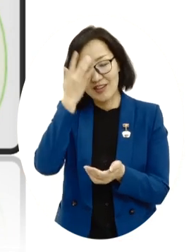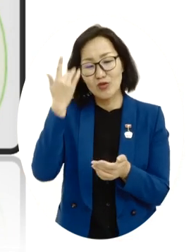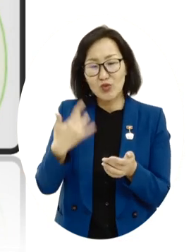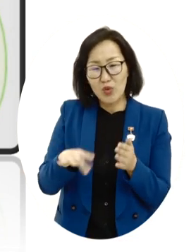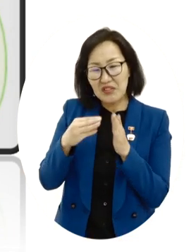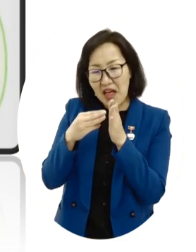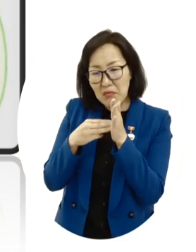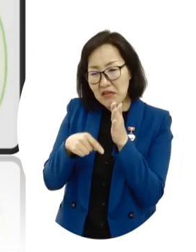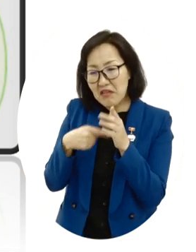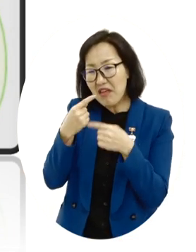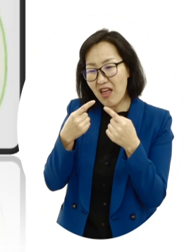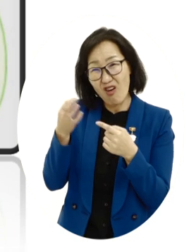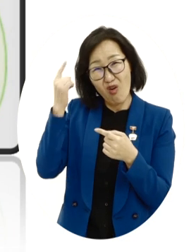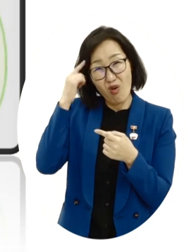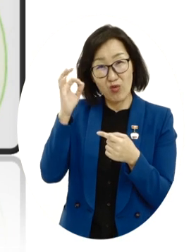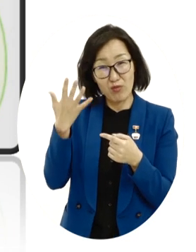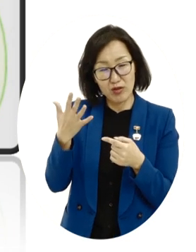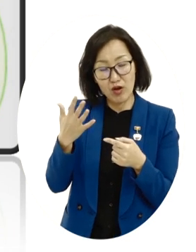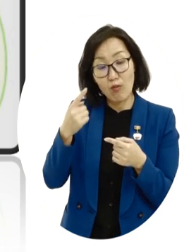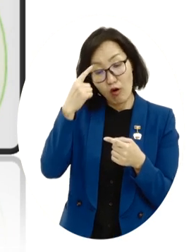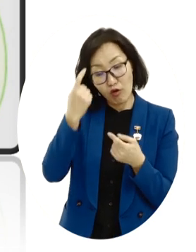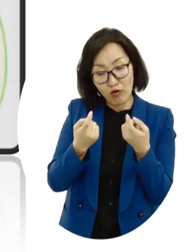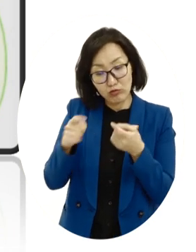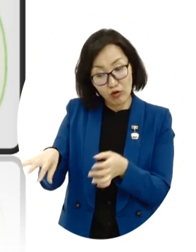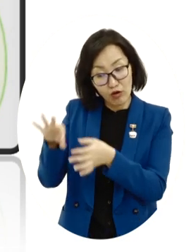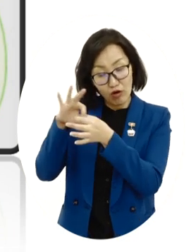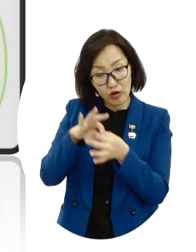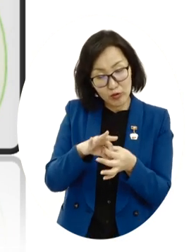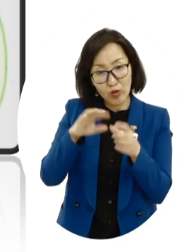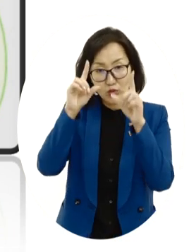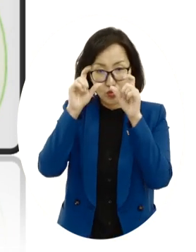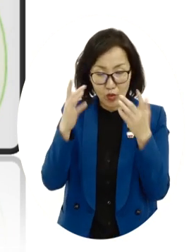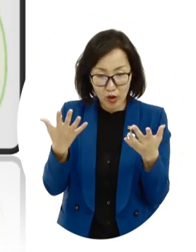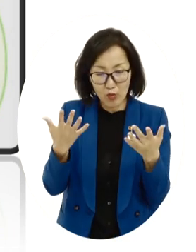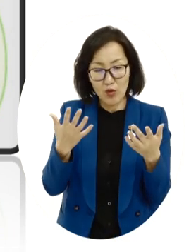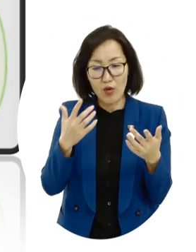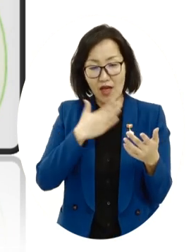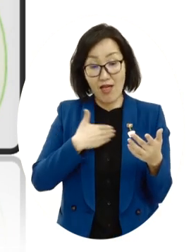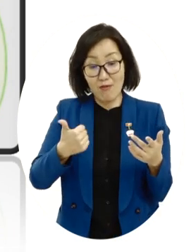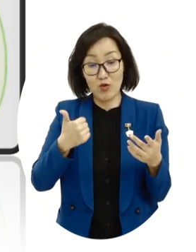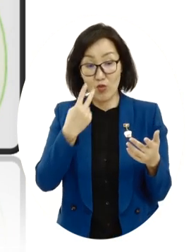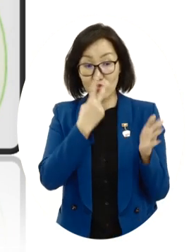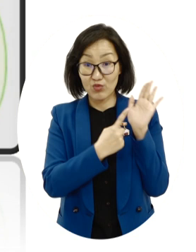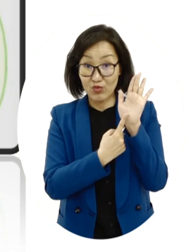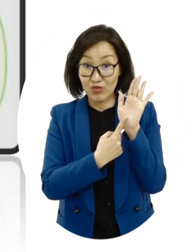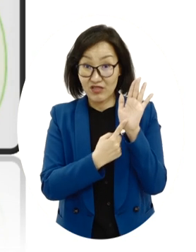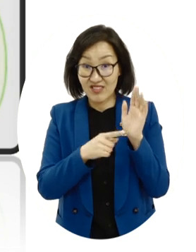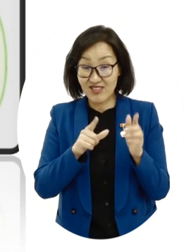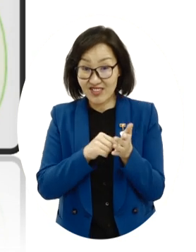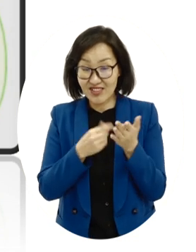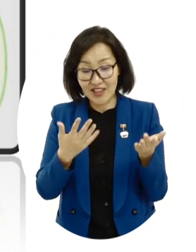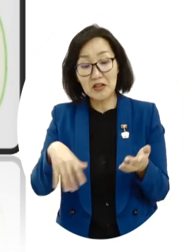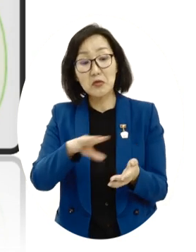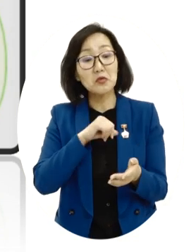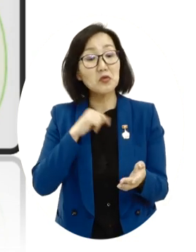зөвхөн тайлбарлаж ярил сайн ойлгохгүй байж мэднэ. Тиймээс Монгол хоттой холбогдлолтой зураг, бит зүйл үзүүлбэл зүгээр байхаа. Харин